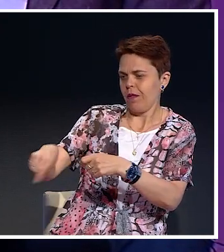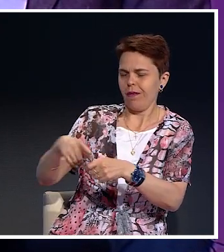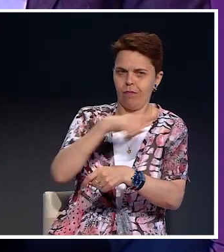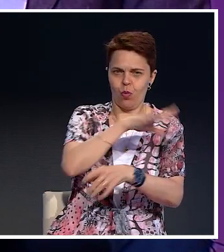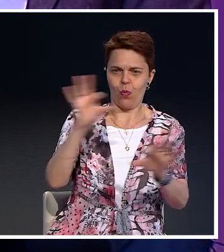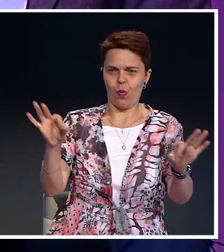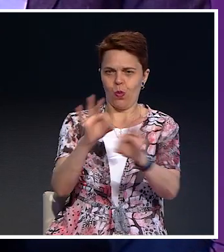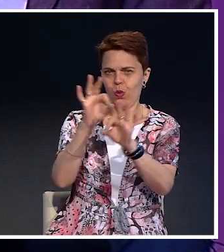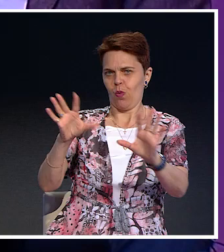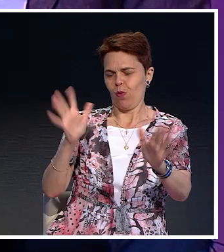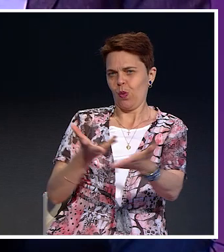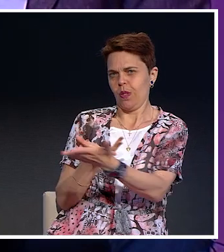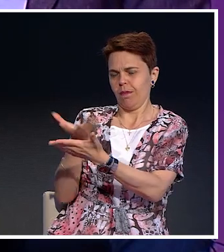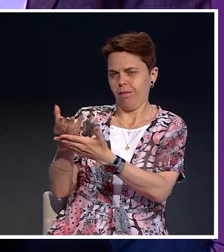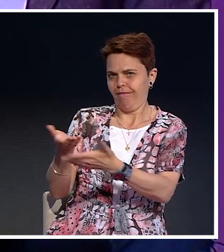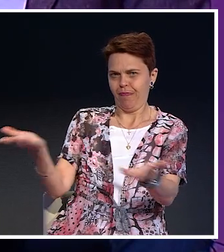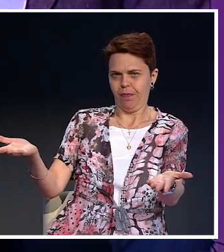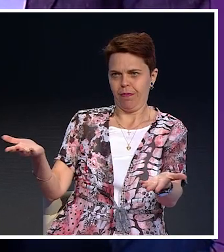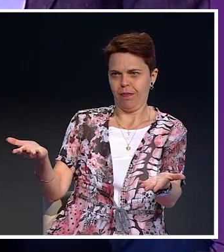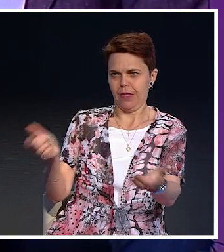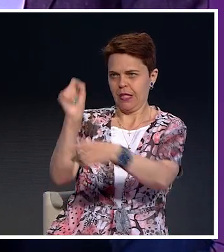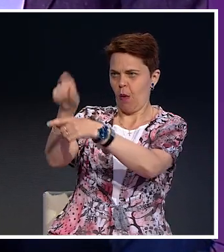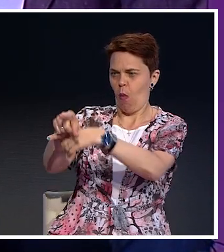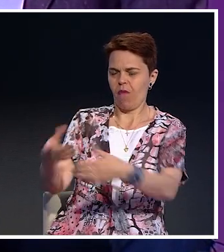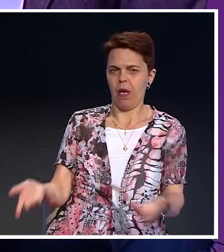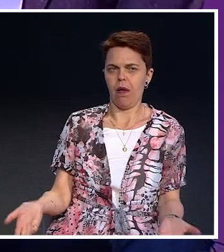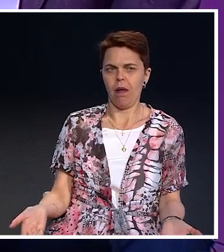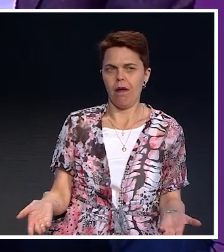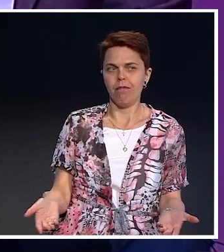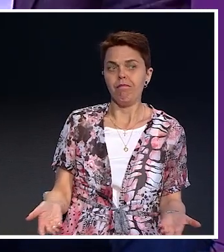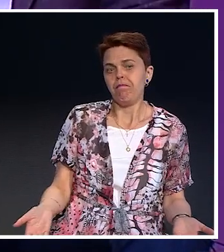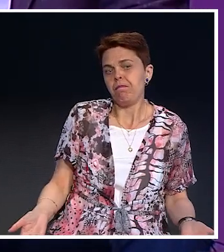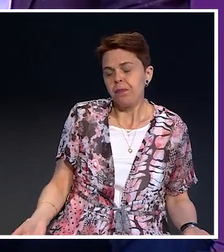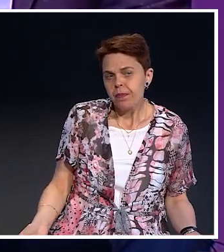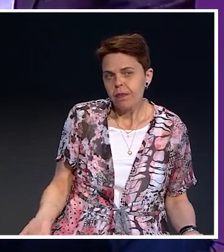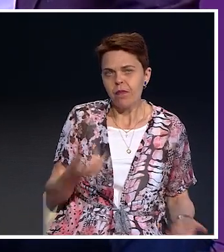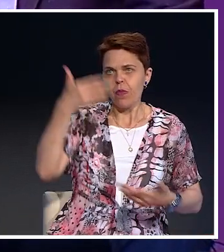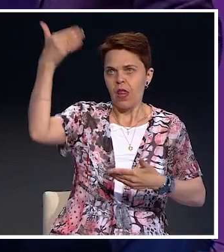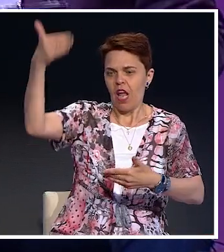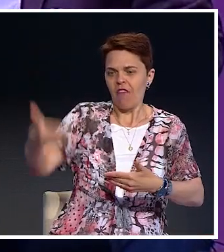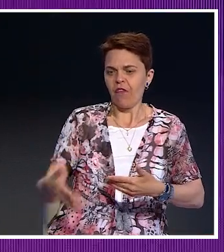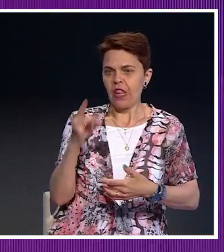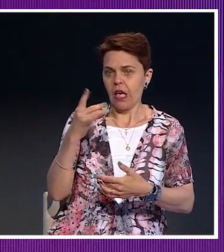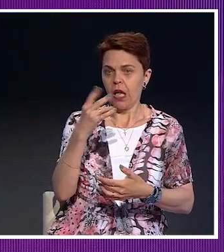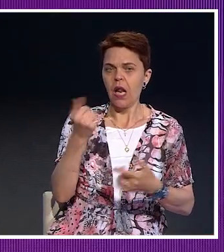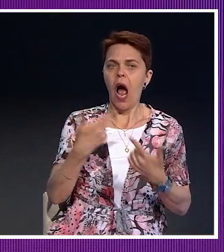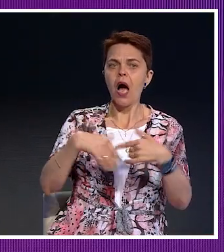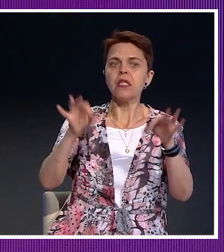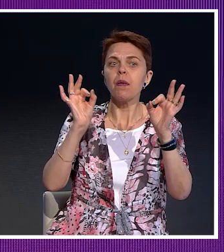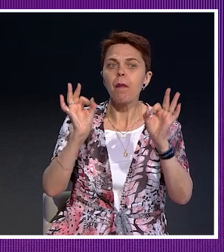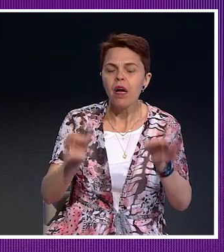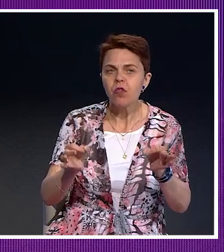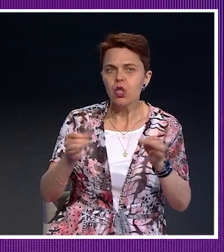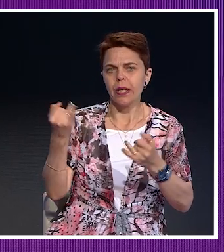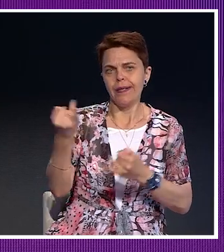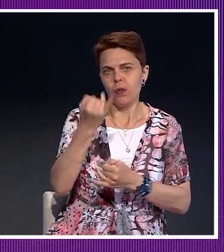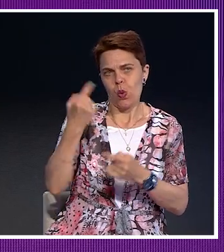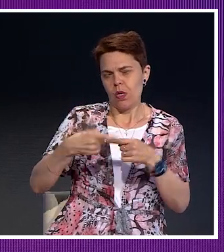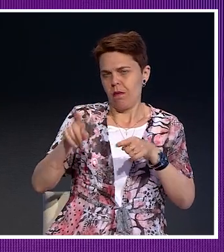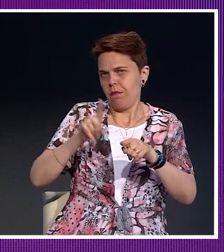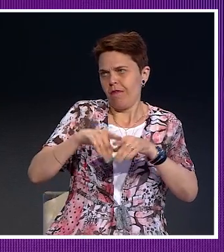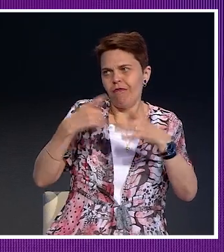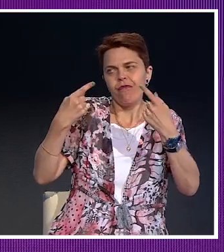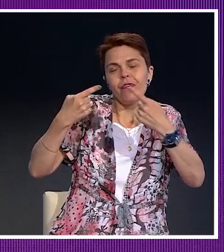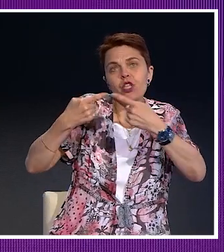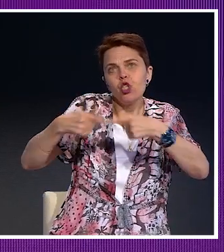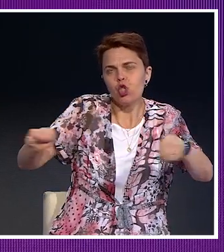замовляє музику, тому все решта це, так би мовити, для вітрини, а справжня історія, вона, так би мовити, в зовсім інших